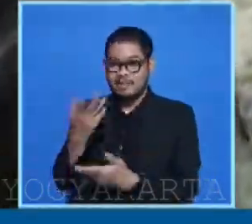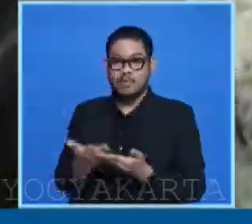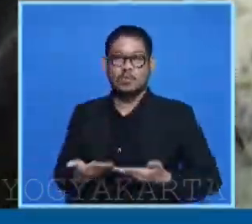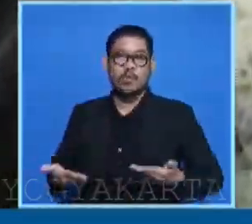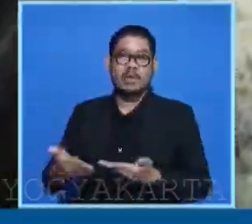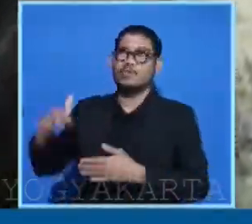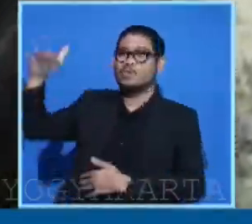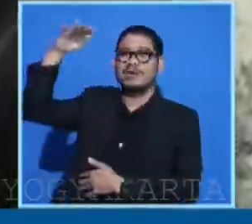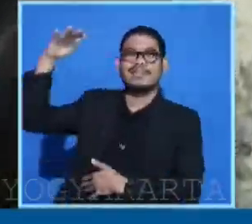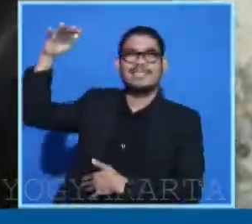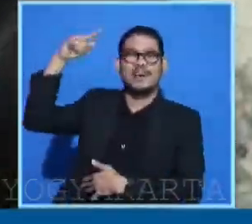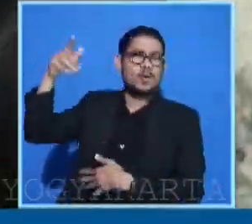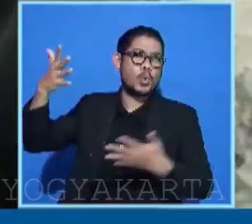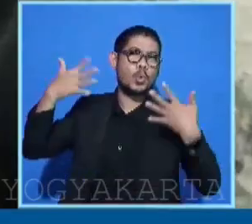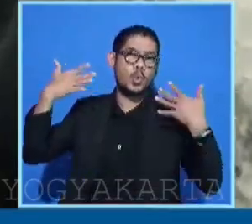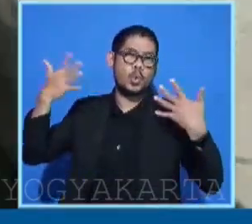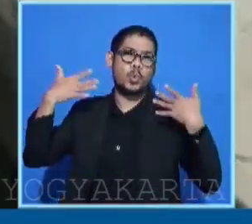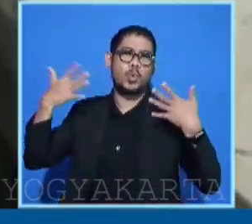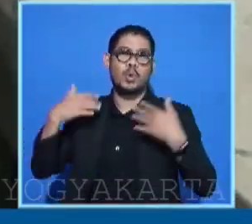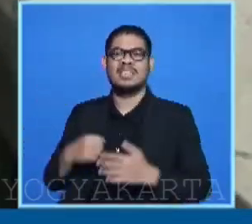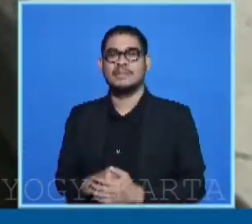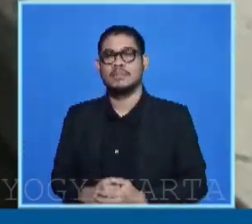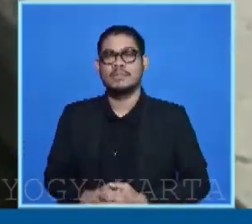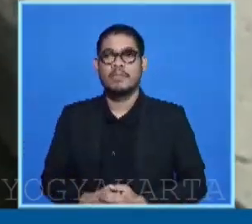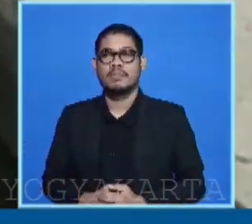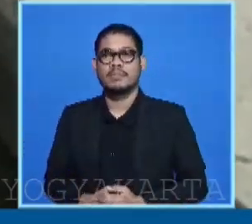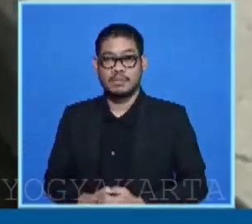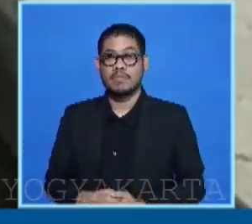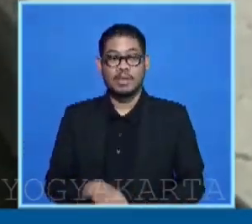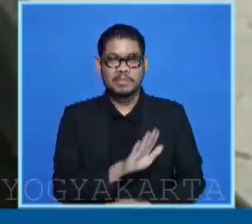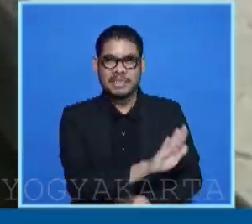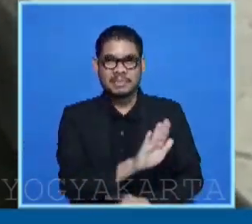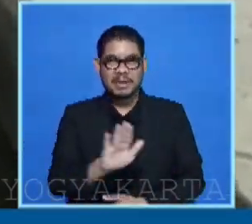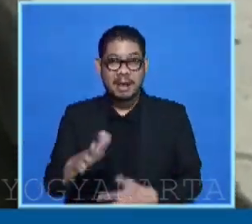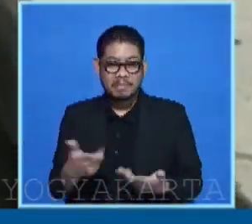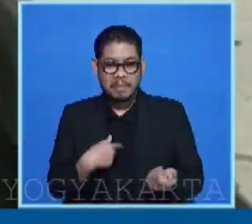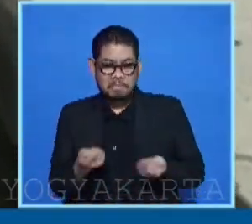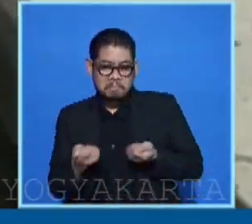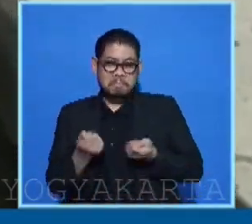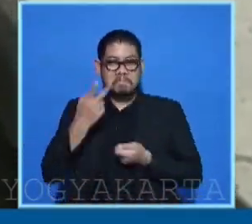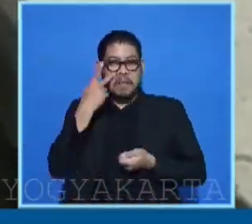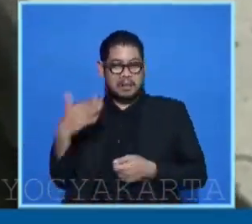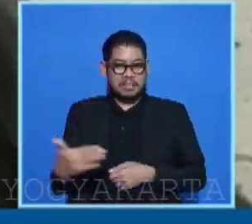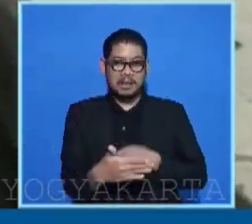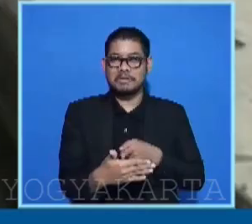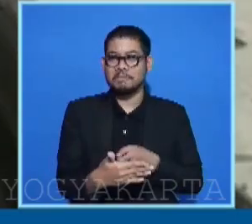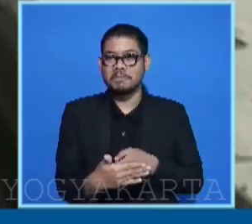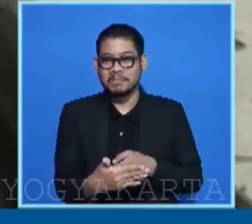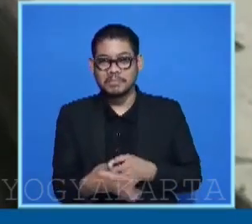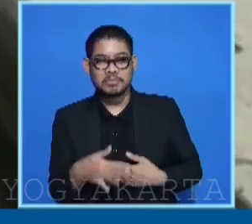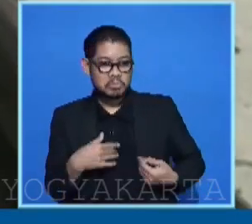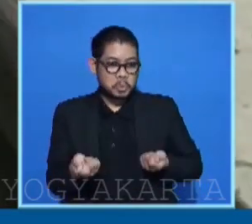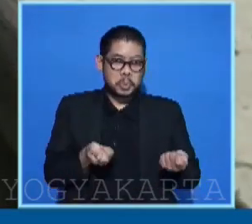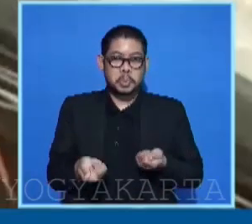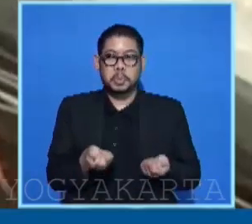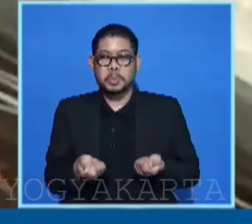lan benter, piyambakipun ngatos-atos nalika badhe nyepeng ulamipun supados boten nuwaken tatu. Ulam nila saking lalatan